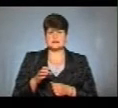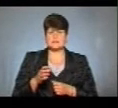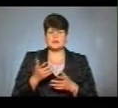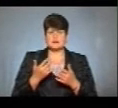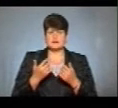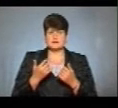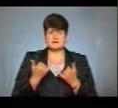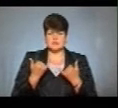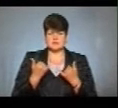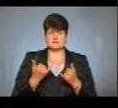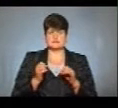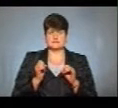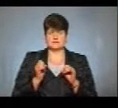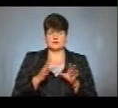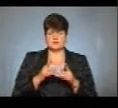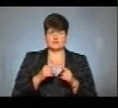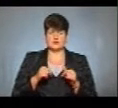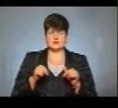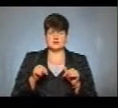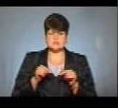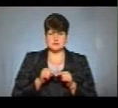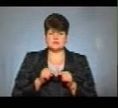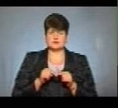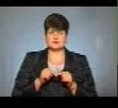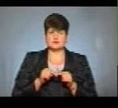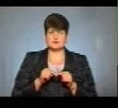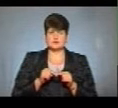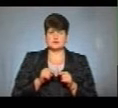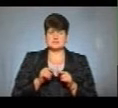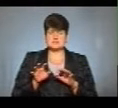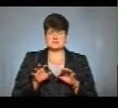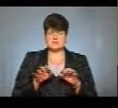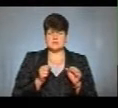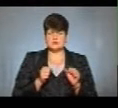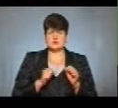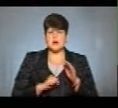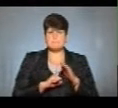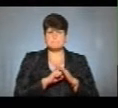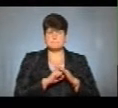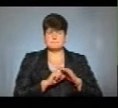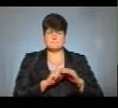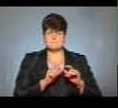організацією даний габаритний обмежувач забрано до себе на базу.